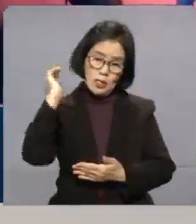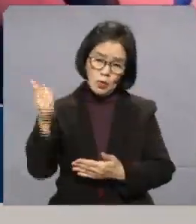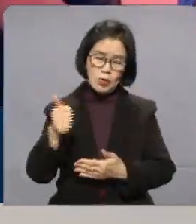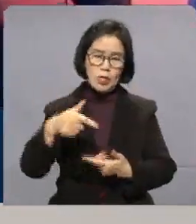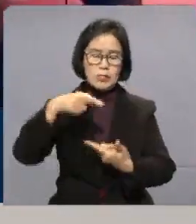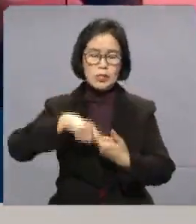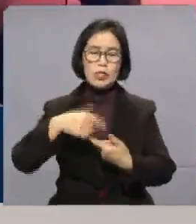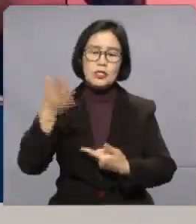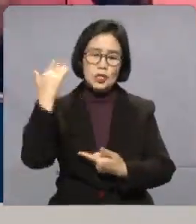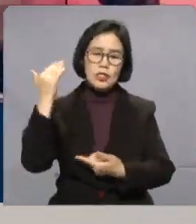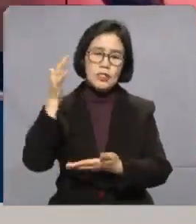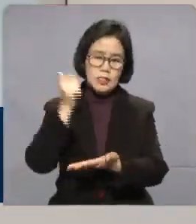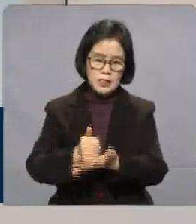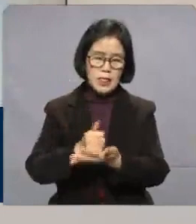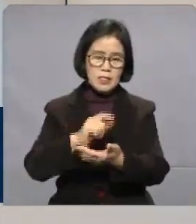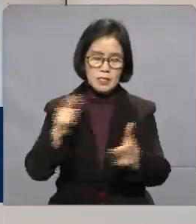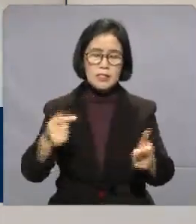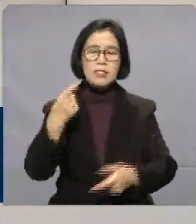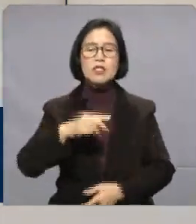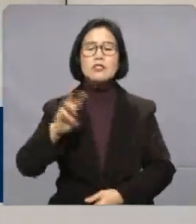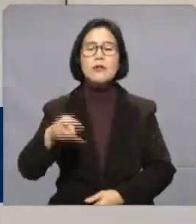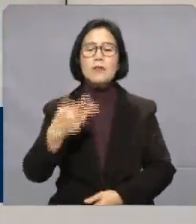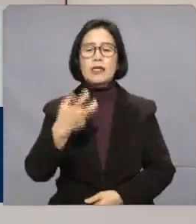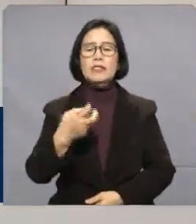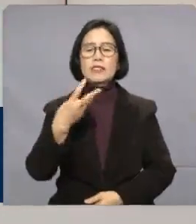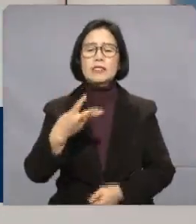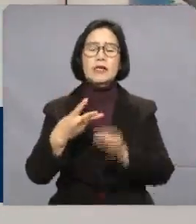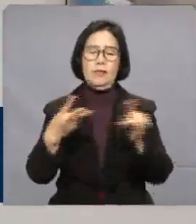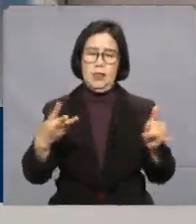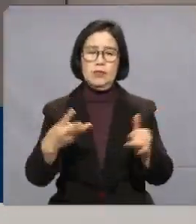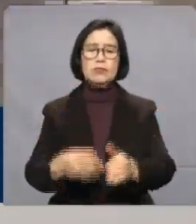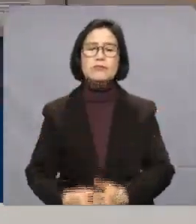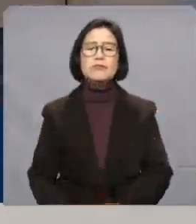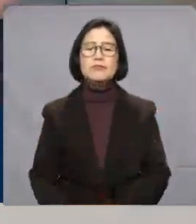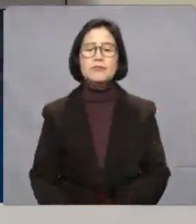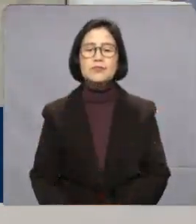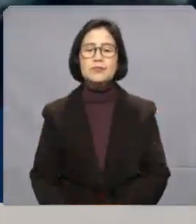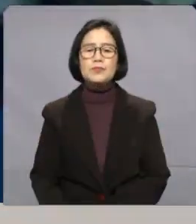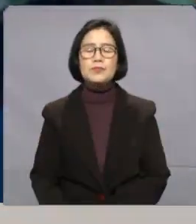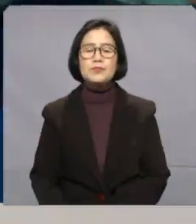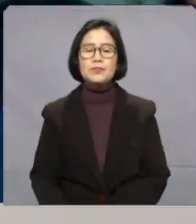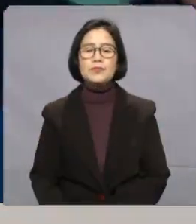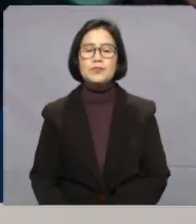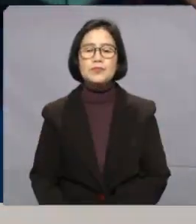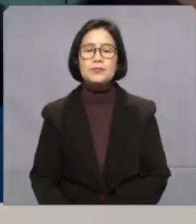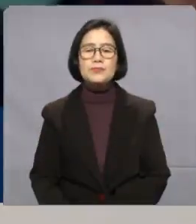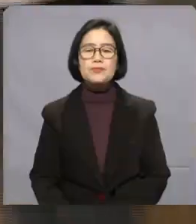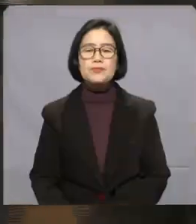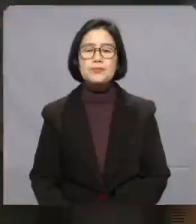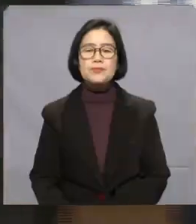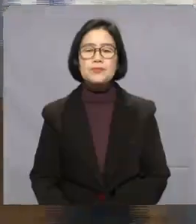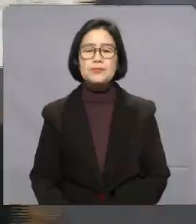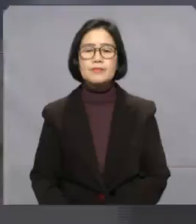전 경남지사 등 1,373명이 이름을 올렸습니다. 첫 소식 이상호 기자입니다.